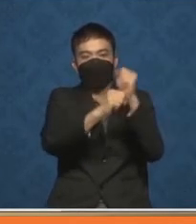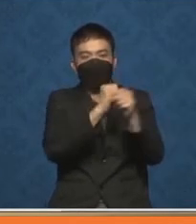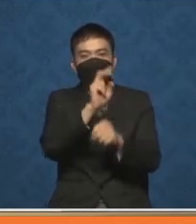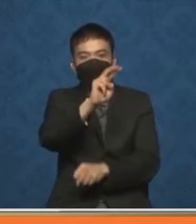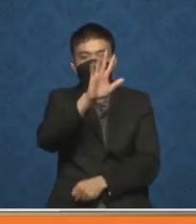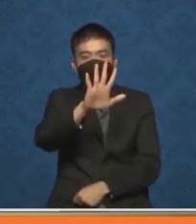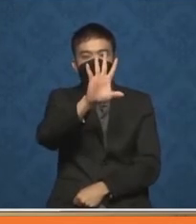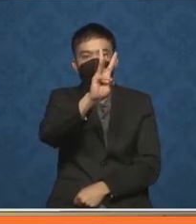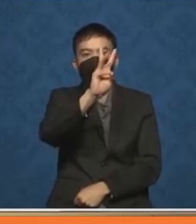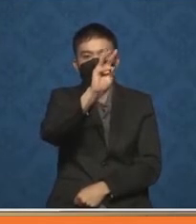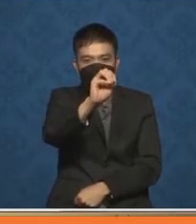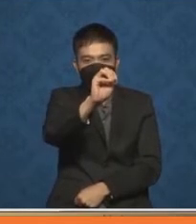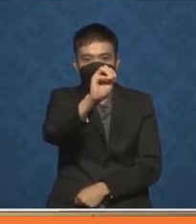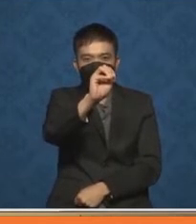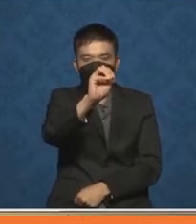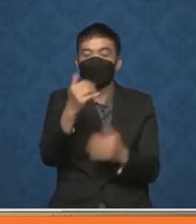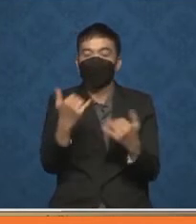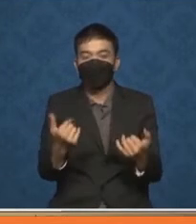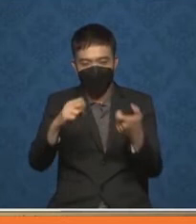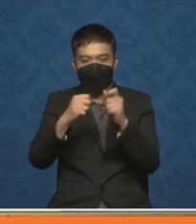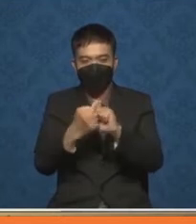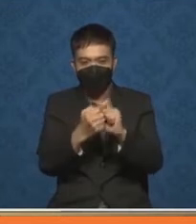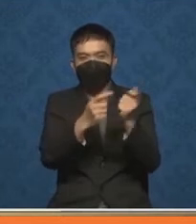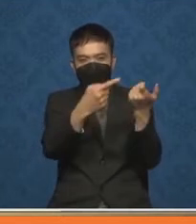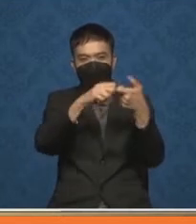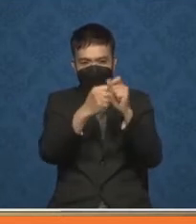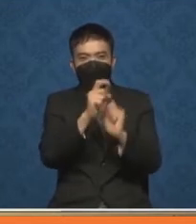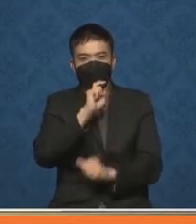ฐธรรมนูญที่มีปัญหาอยู่ในถึงปัจจุบันนี้ครับ